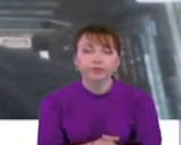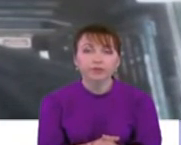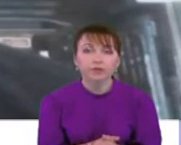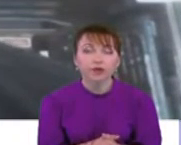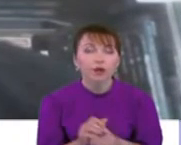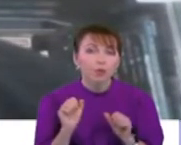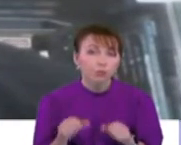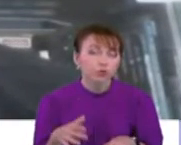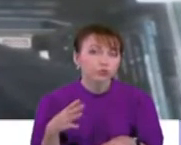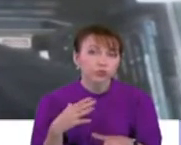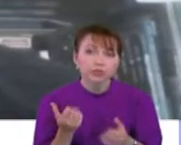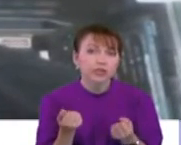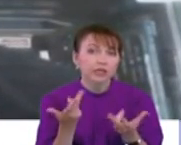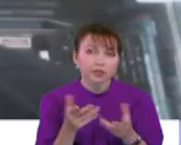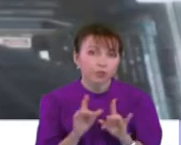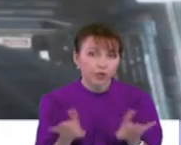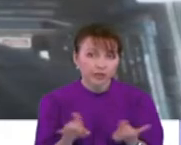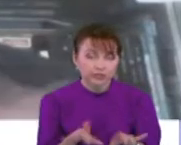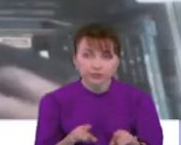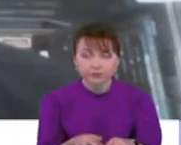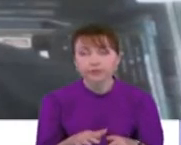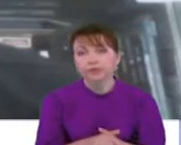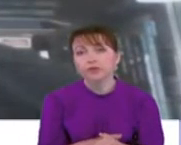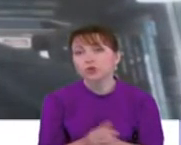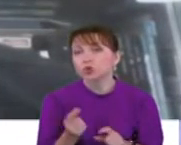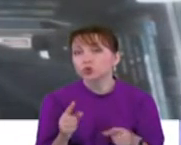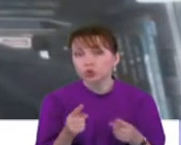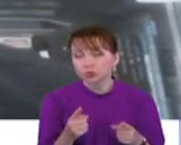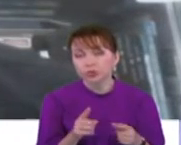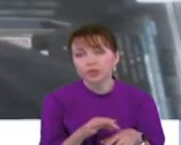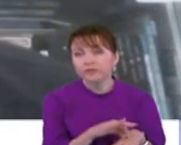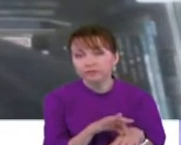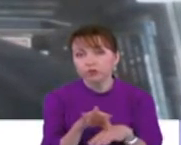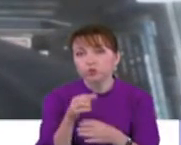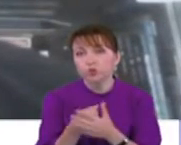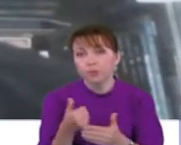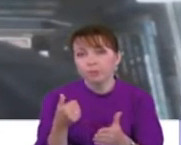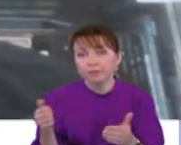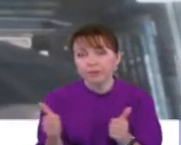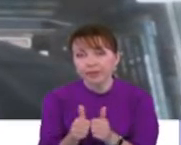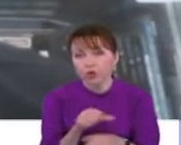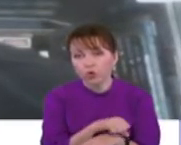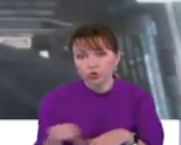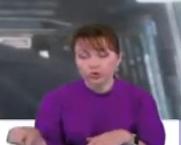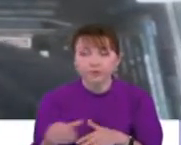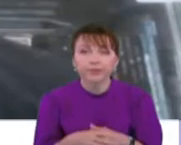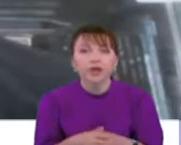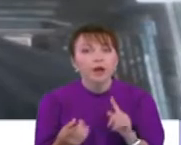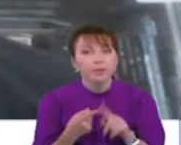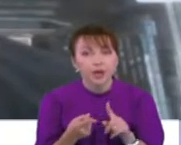Може бути кілька пояснень того, чому їх везуть до прикордоння. Перше,